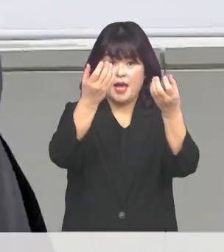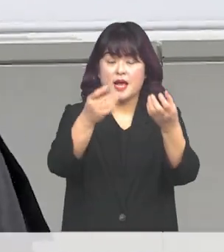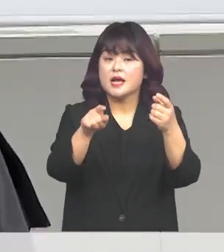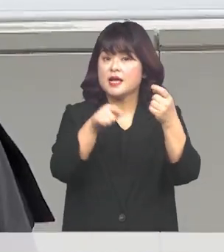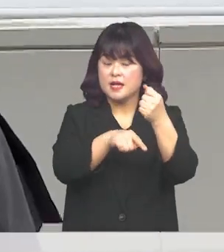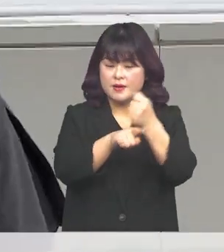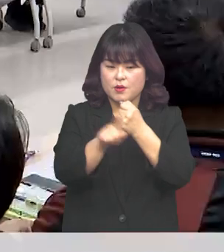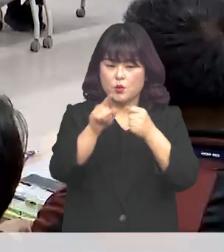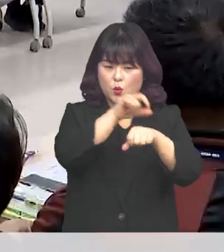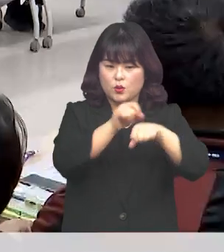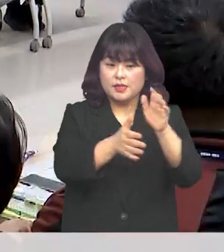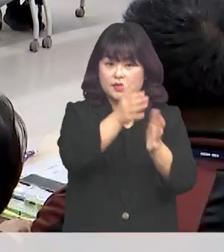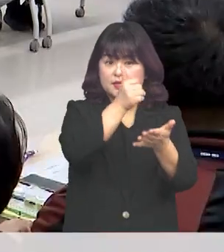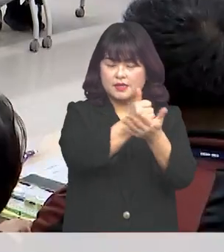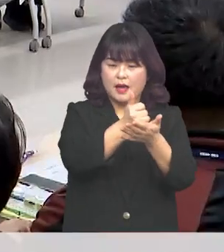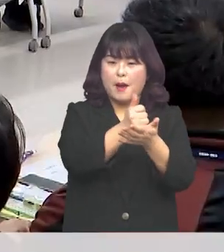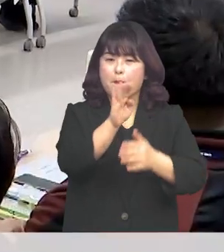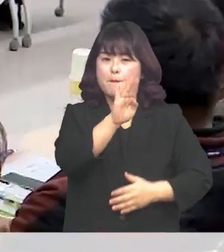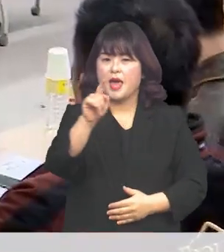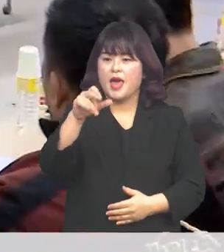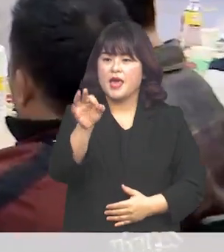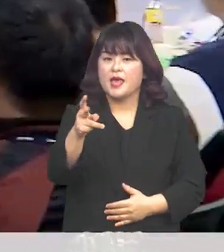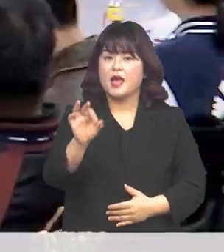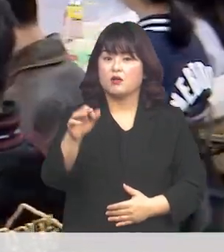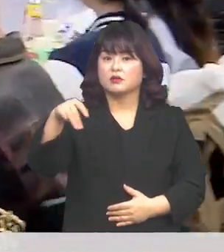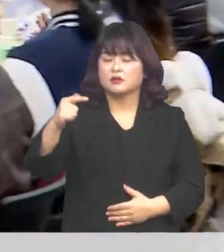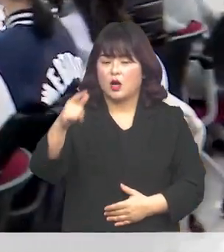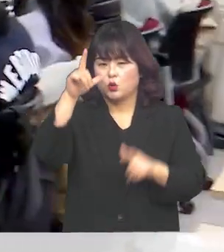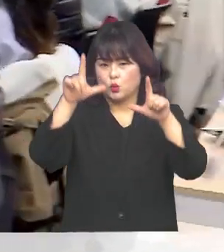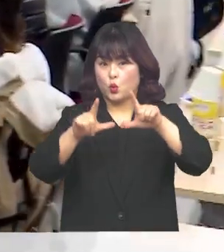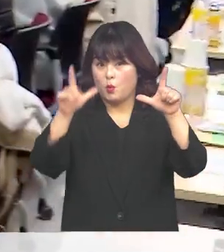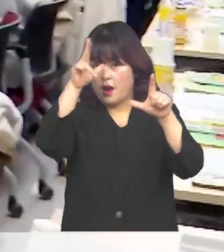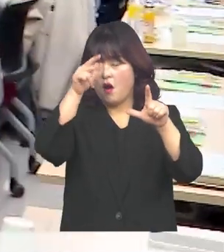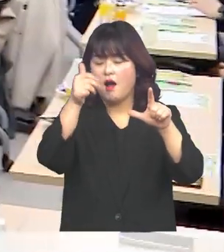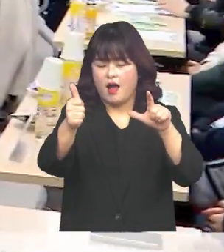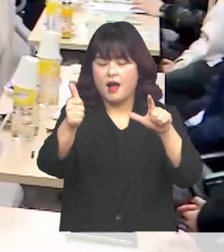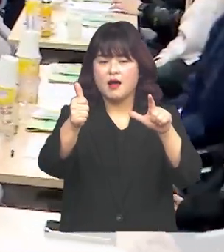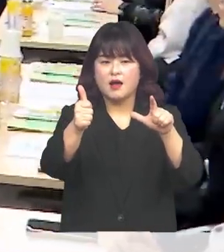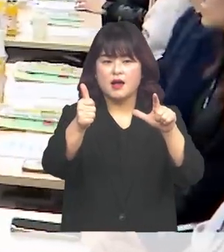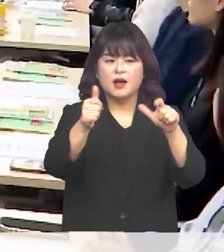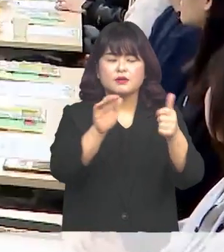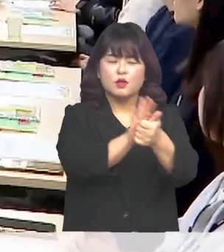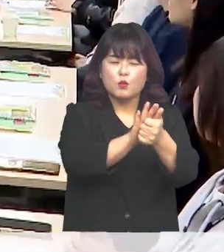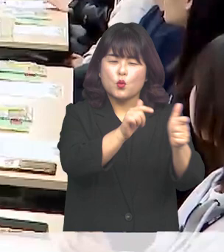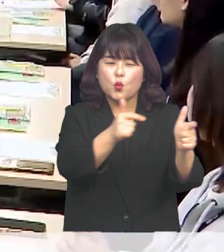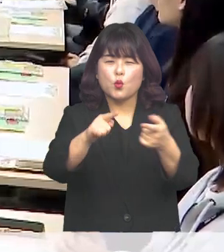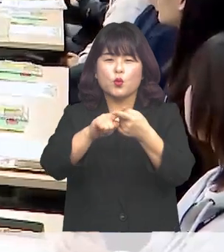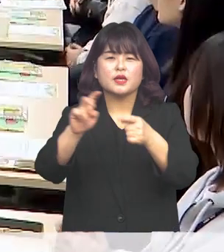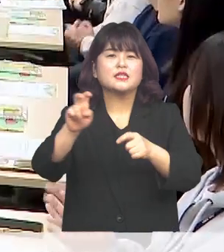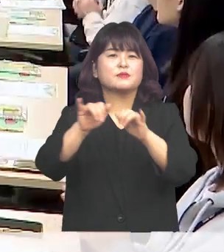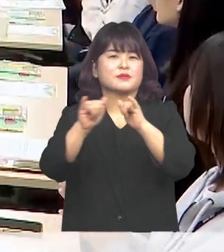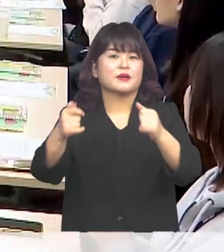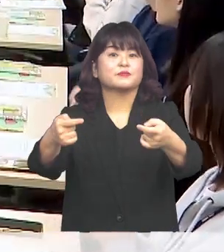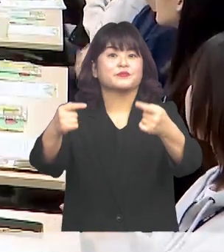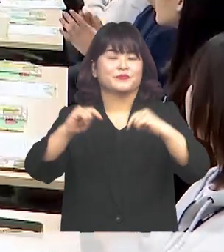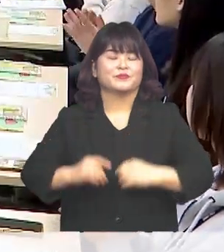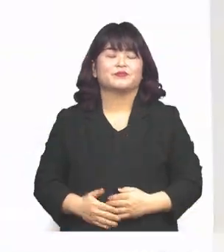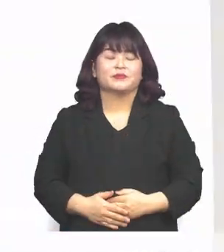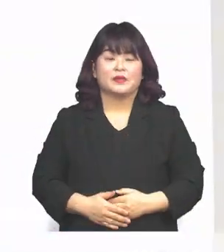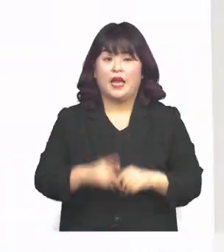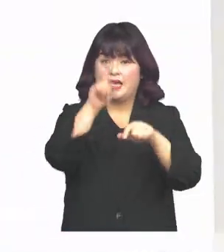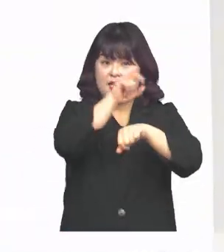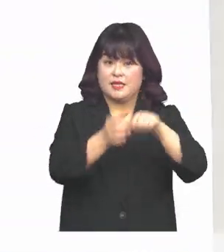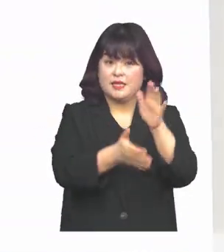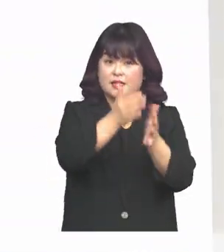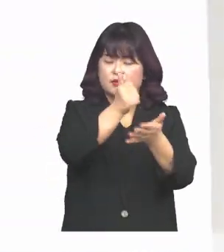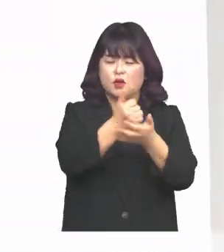이날 발대식에는 이상일 용인특례시장과 배영찬 용인동부경찰서장, 지켜용 서포터즈 등 20여 명이 참석했습니다.